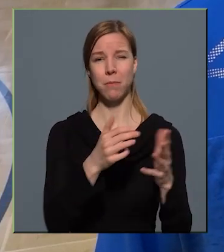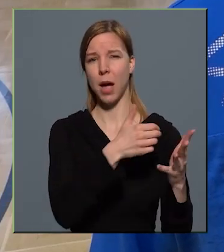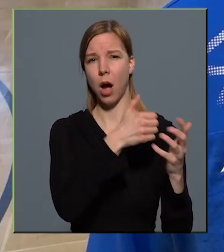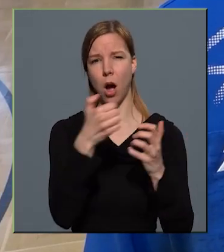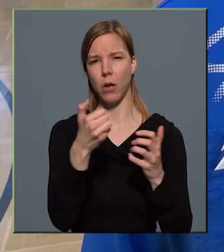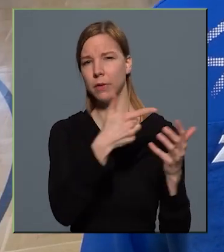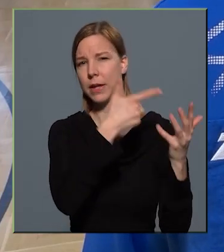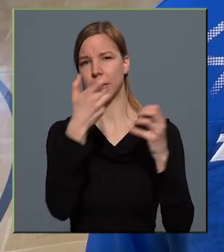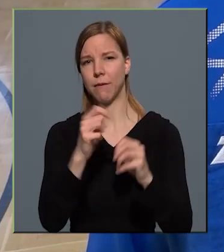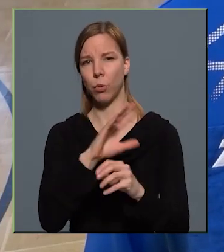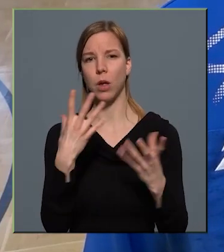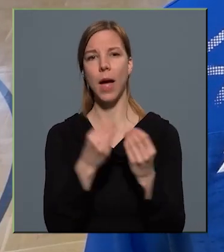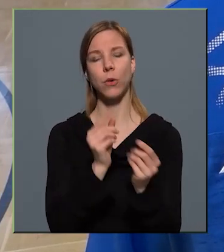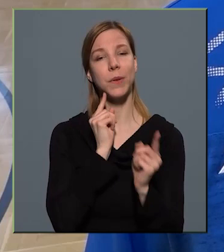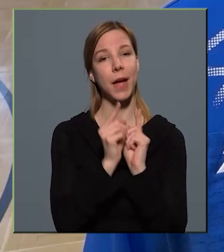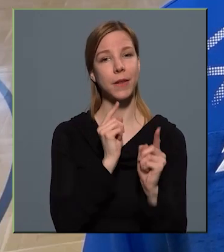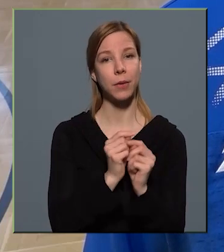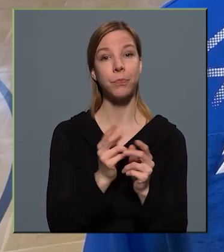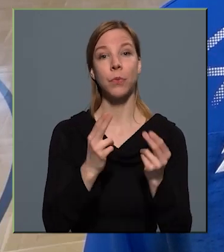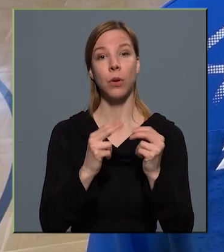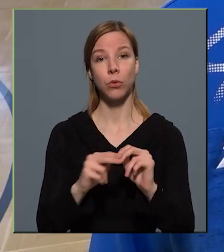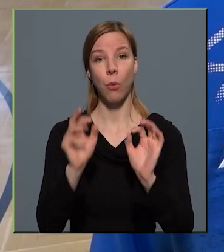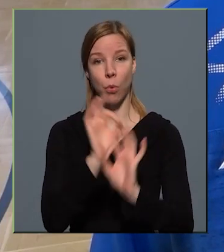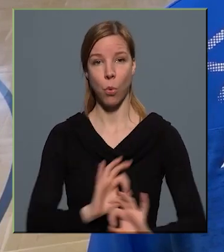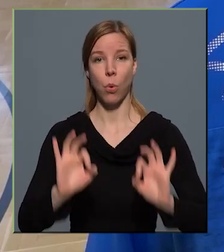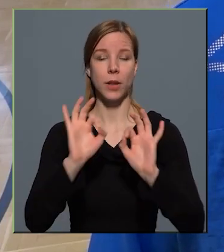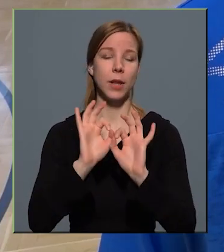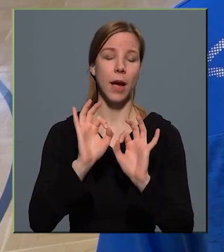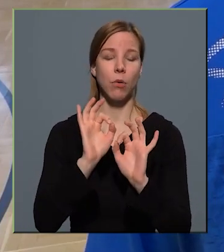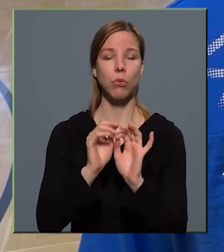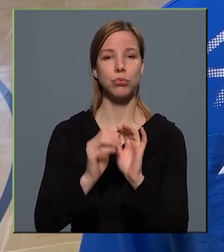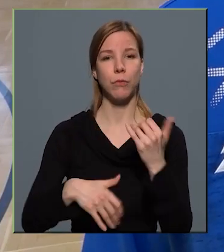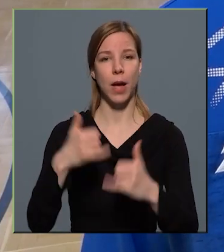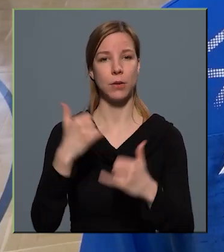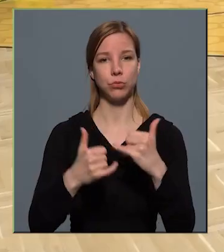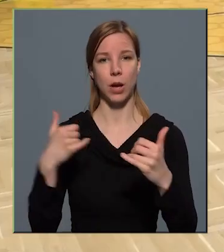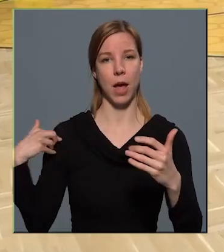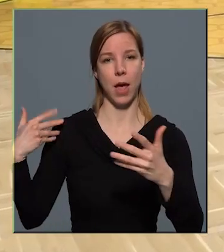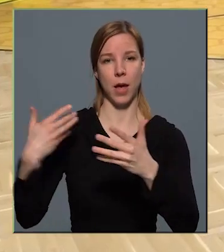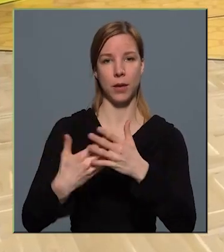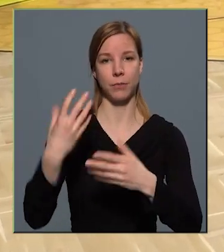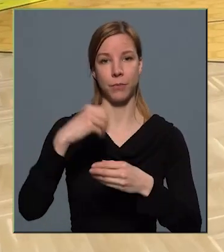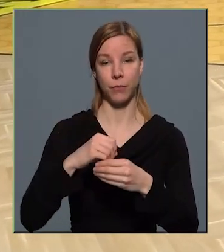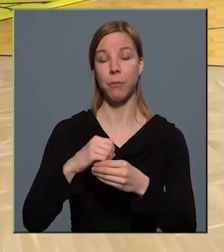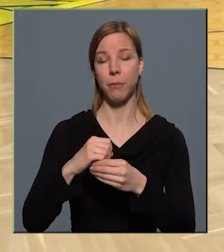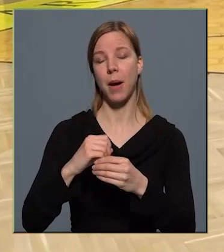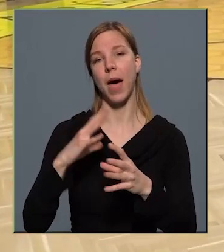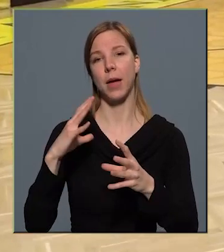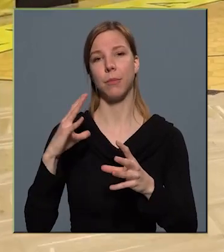együtt, és több országos verseny van mögöttük, ugye a 6-7 évvel a több országos bajnoki címet szereztek,